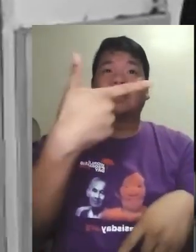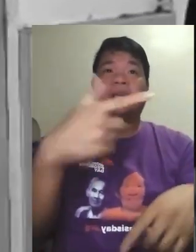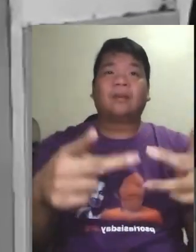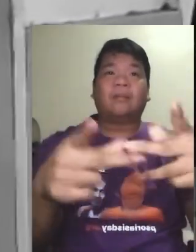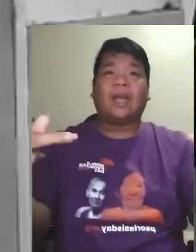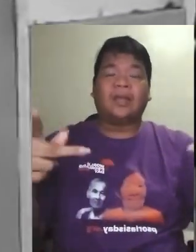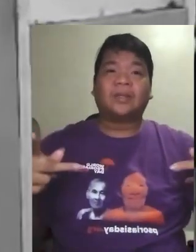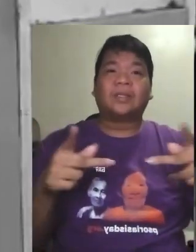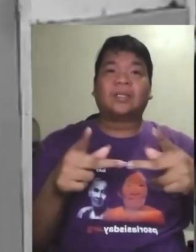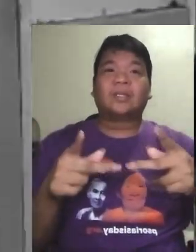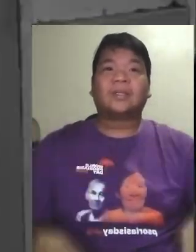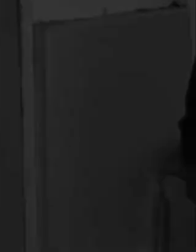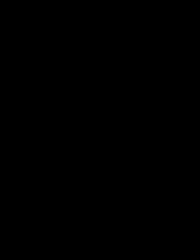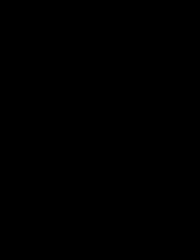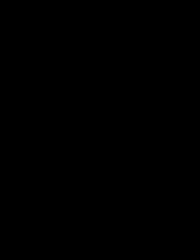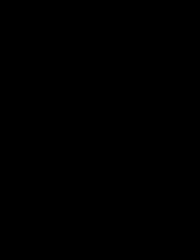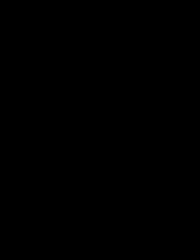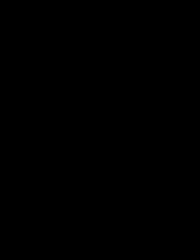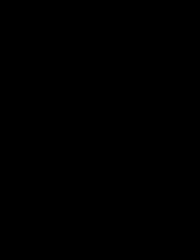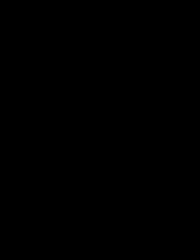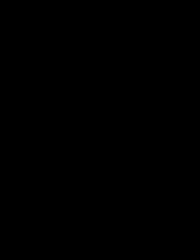sa malayo?